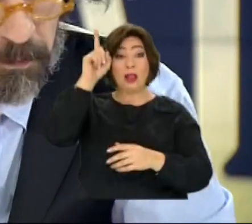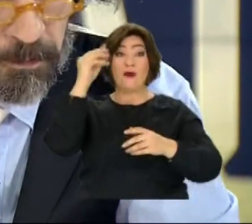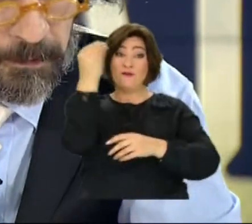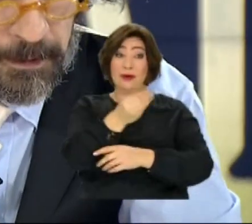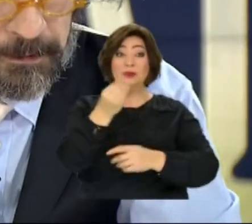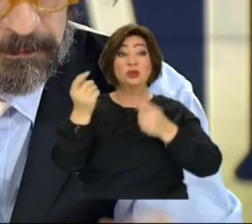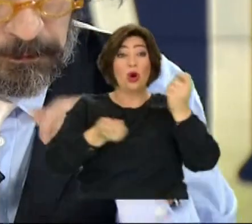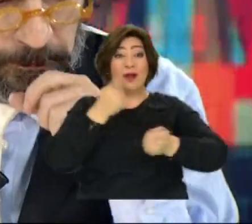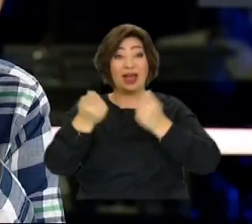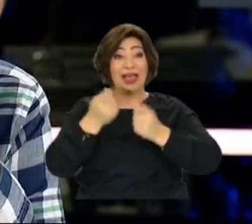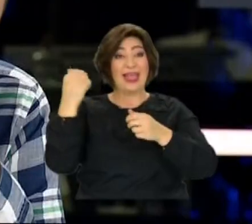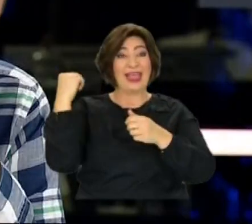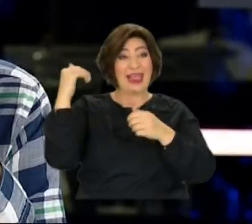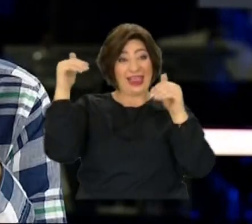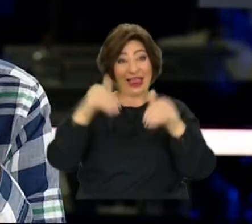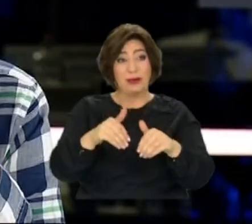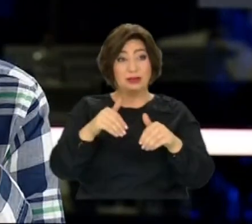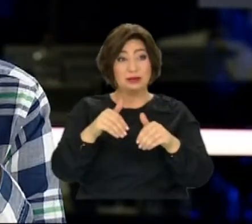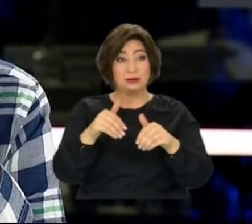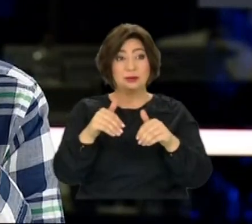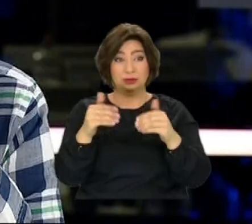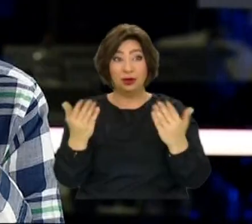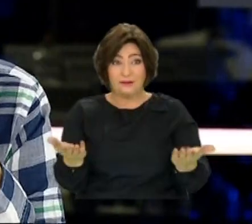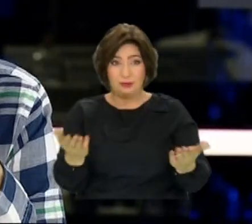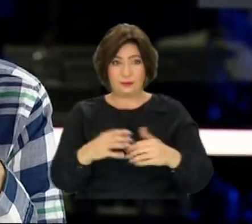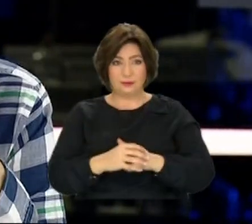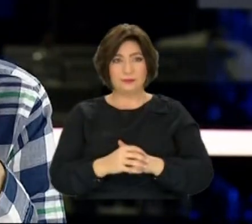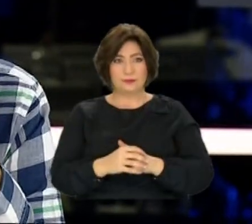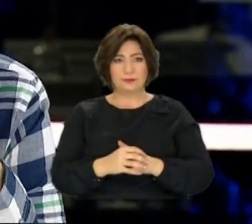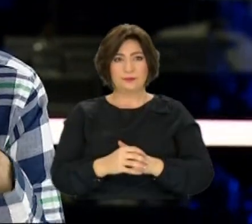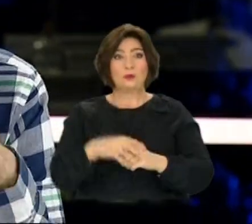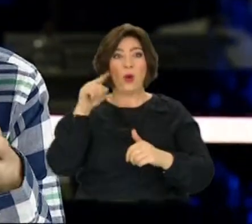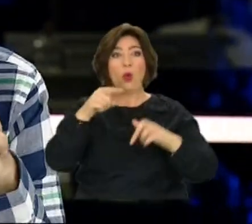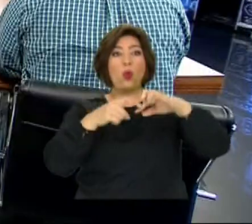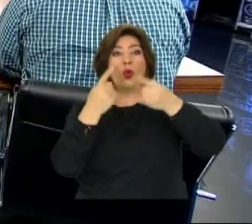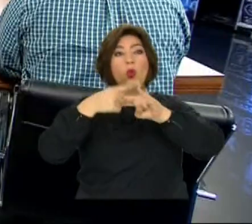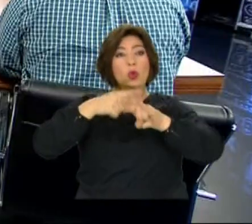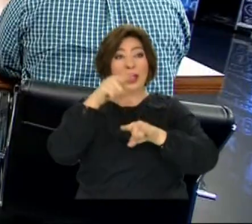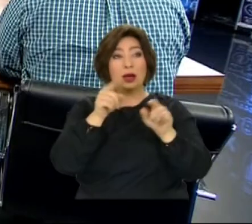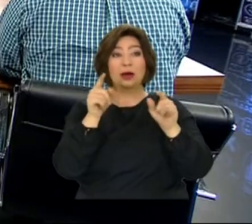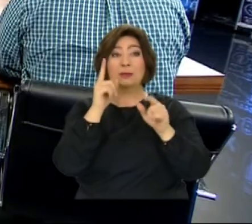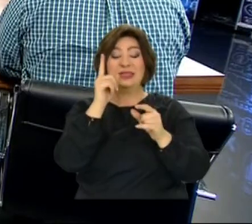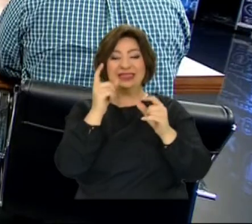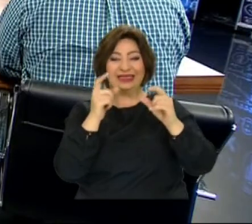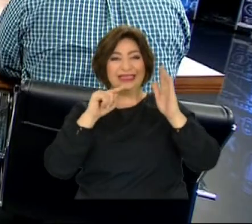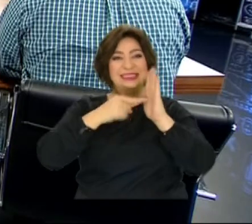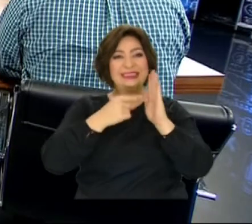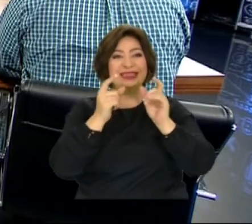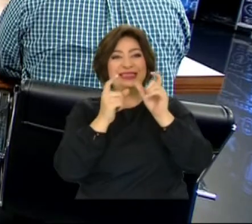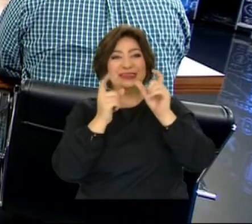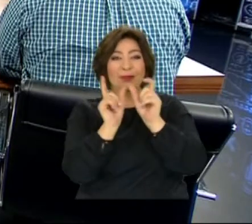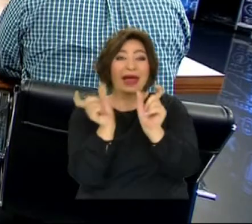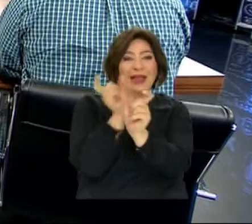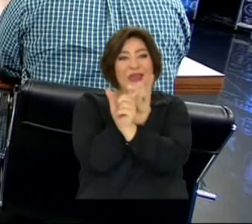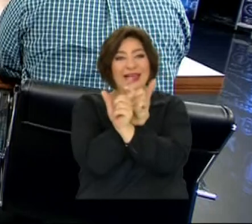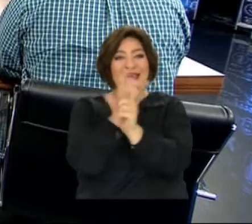görevleri yerine getirmesi anlamında kullanılıyor. Korumakla da memur. Evet. Yani o ruhları, çünkü bir sıfatı da öyle geçiyor. Yani şimdi